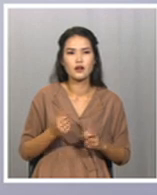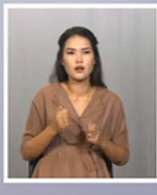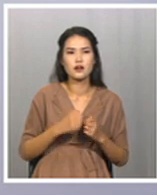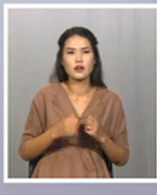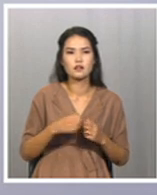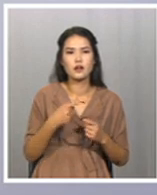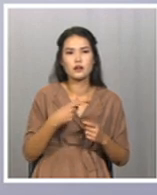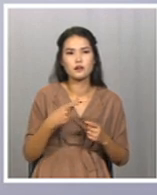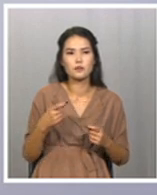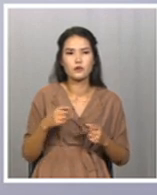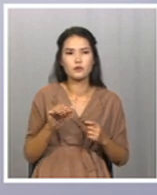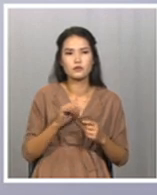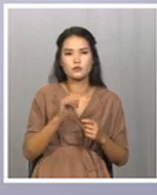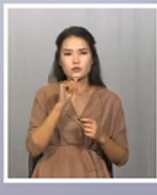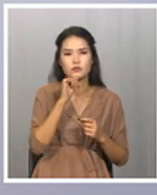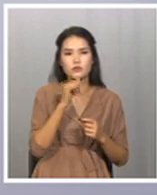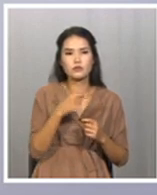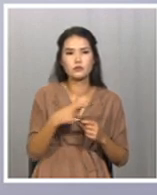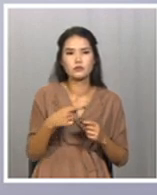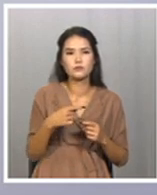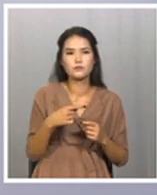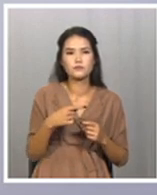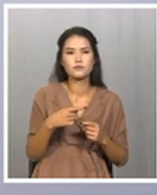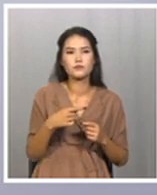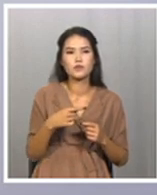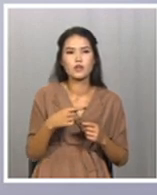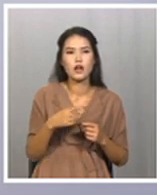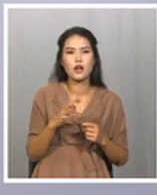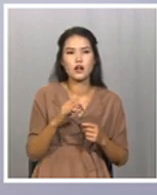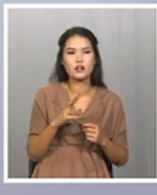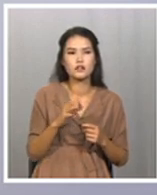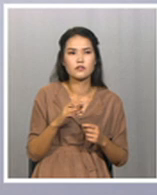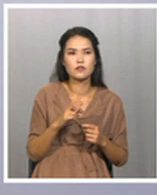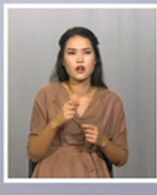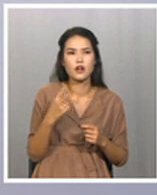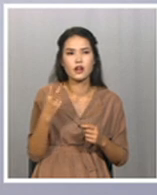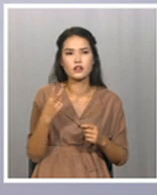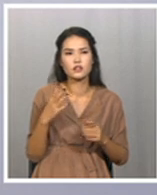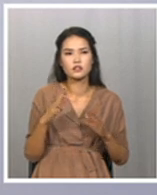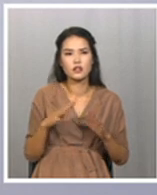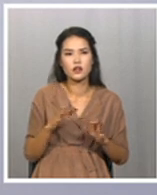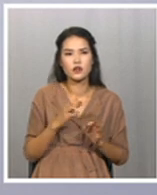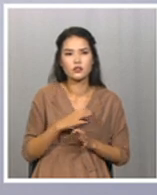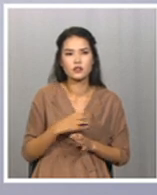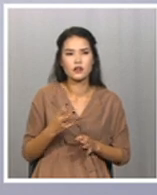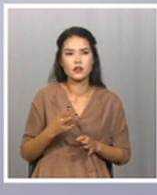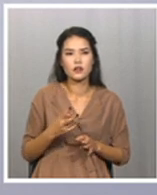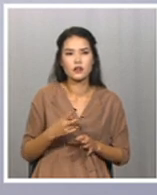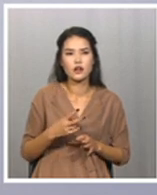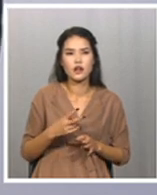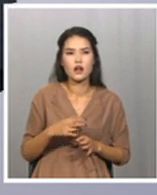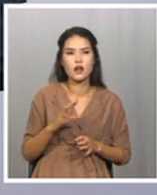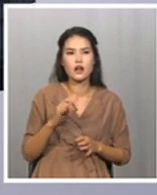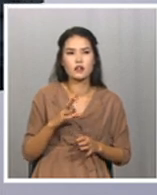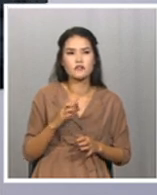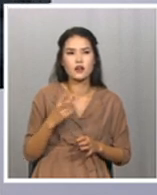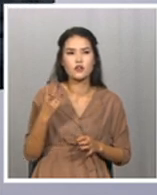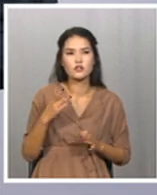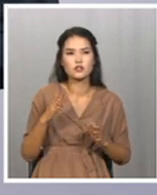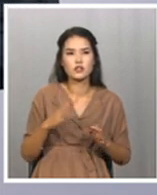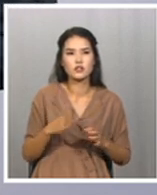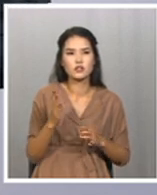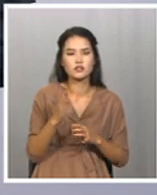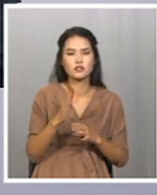деген сұрақ туындайды. Сол үшін бізге альфа қай шеректе екені айтылып тұр. Альфа екінші шеректен алынған